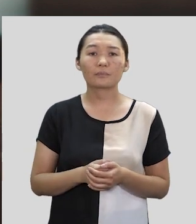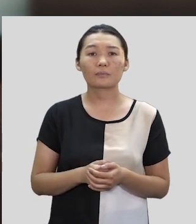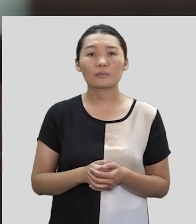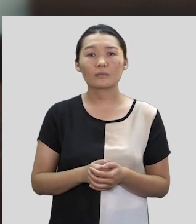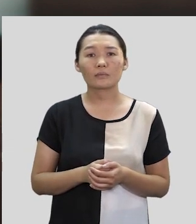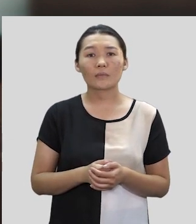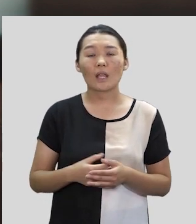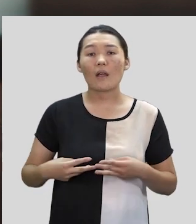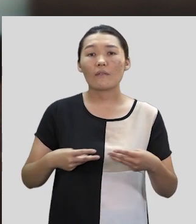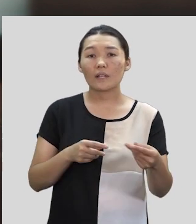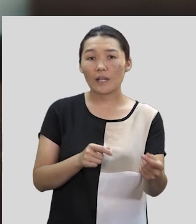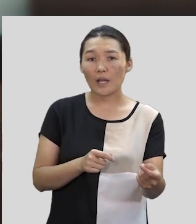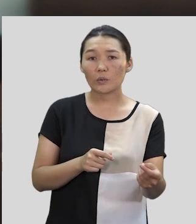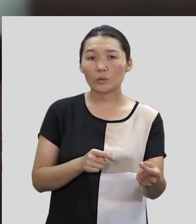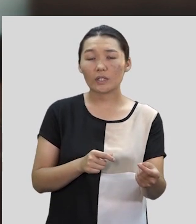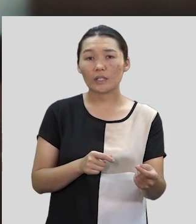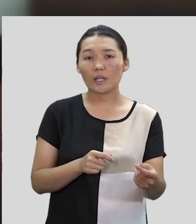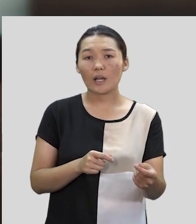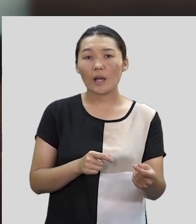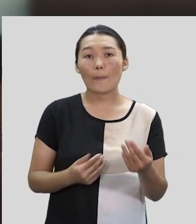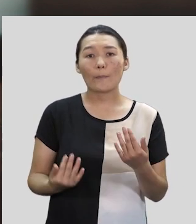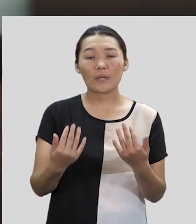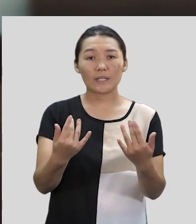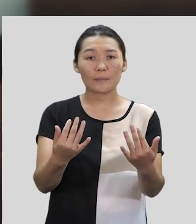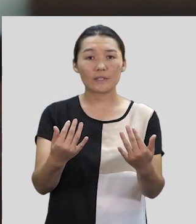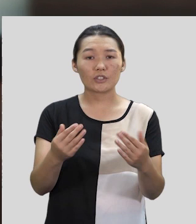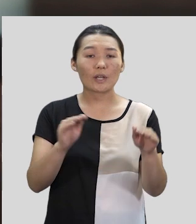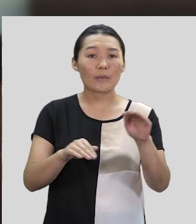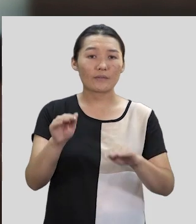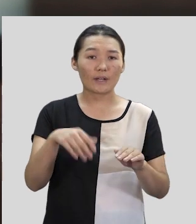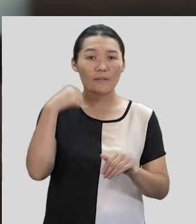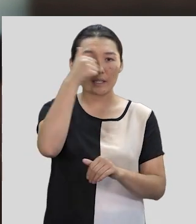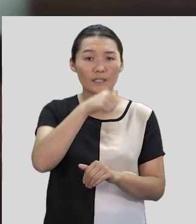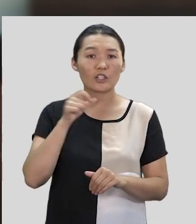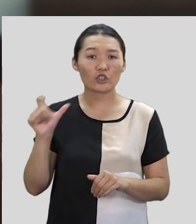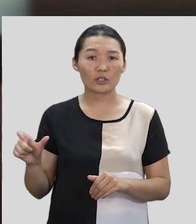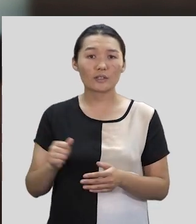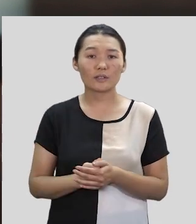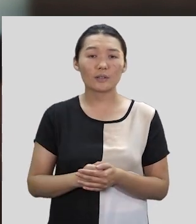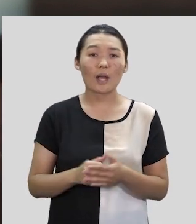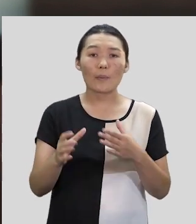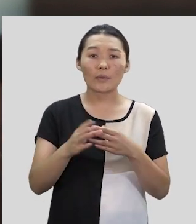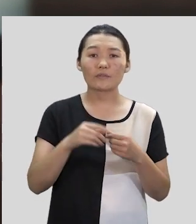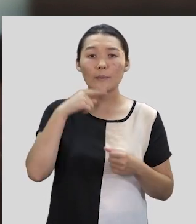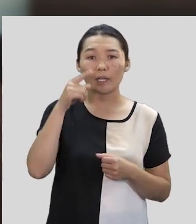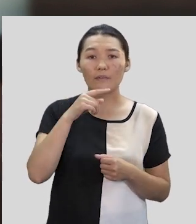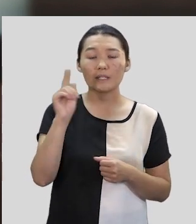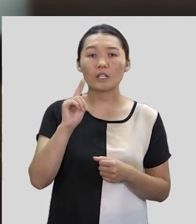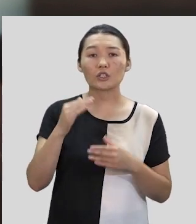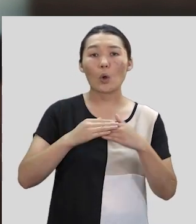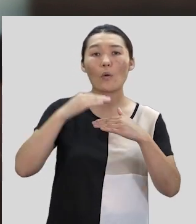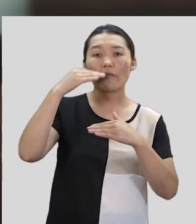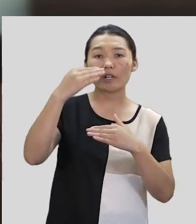влияют ли потребности на формирование личности мы с вами говорили что высший потребностью